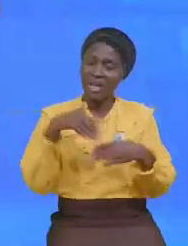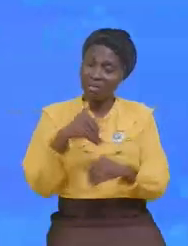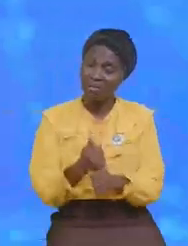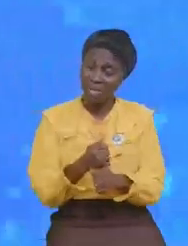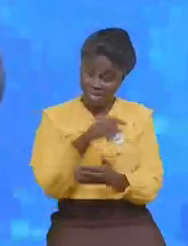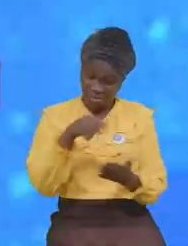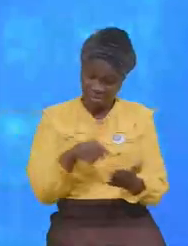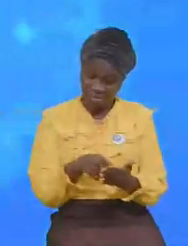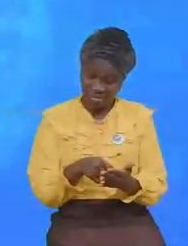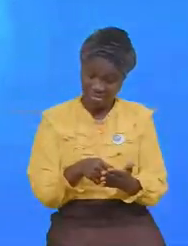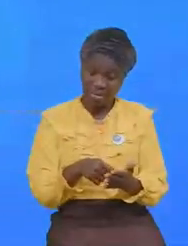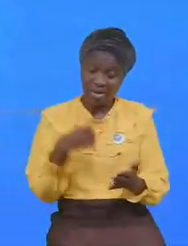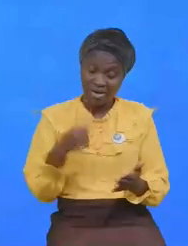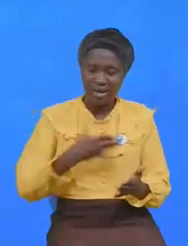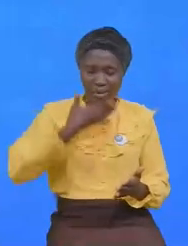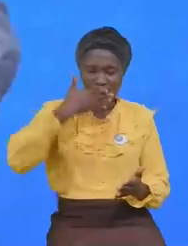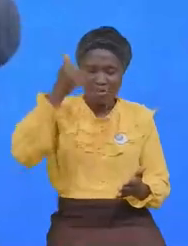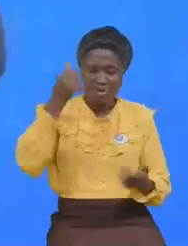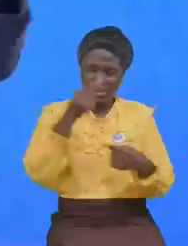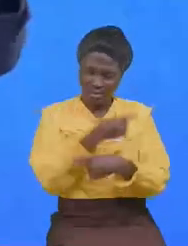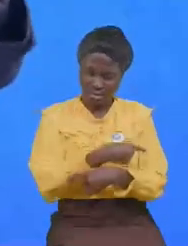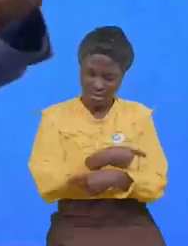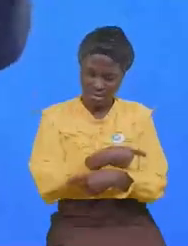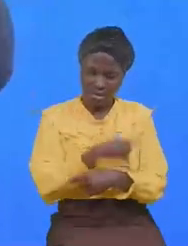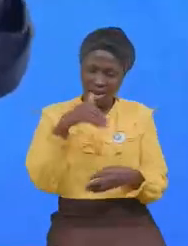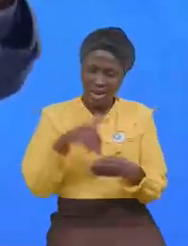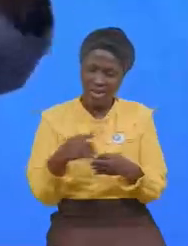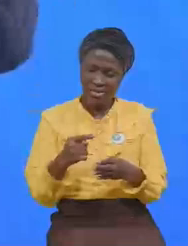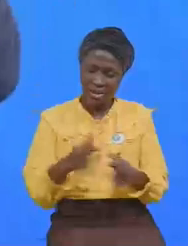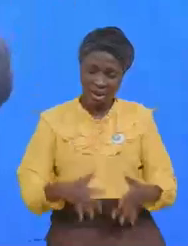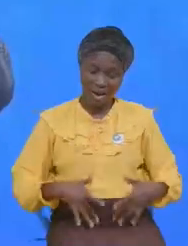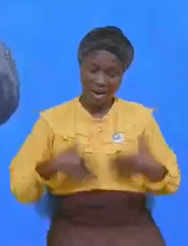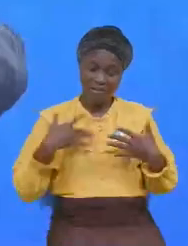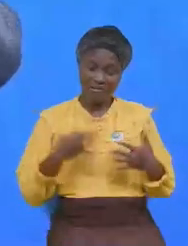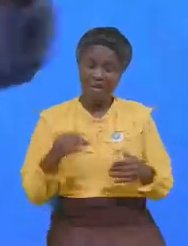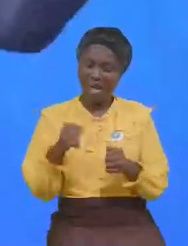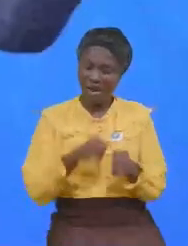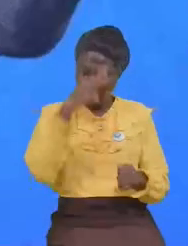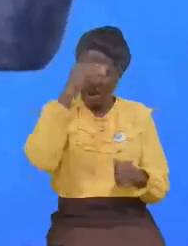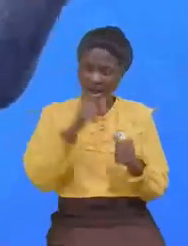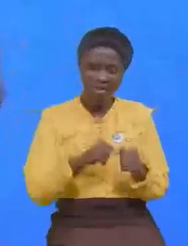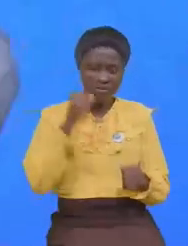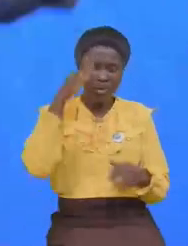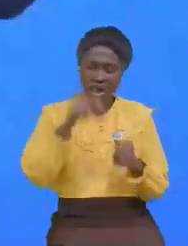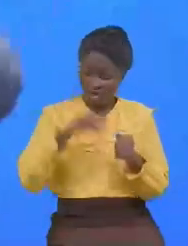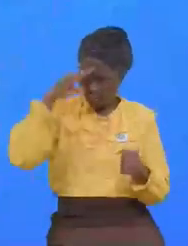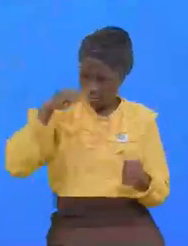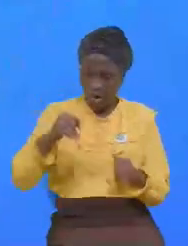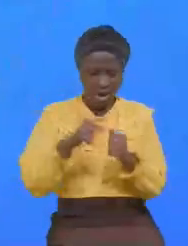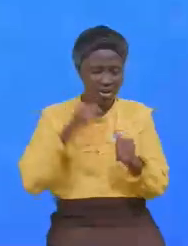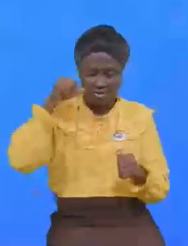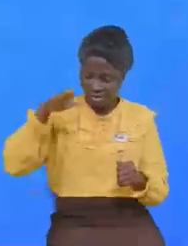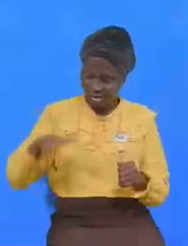Fais de ce jour le meilleur jour dans la vie de tout homme, dans la vie de toute ta